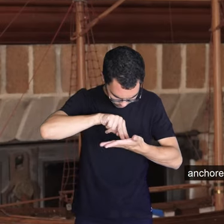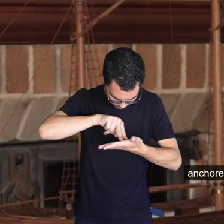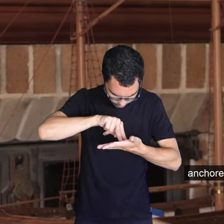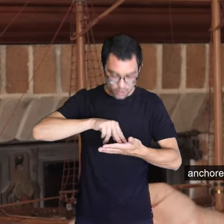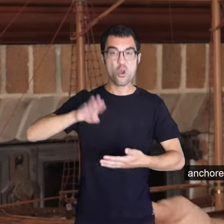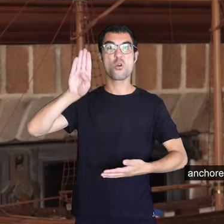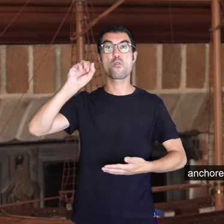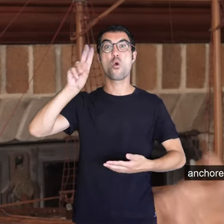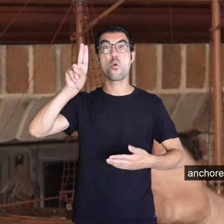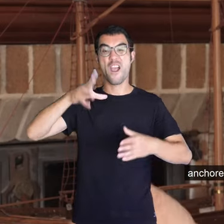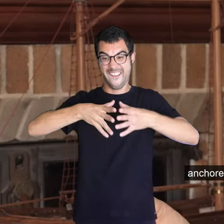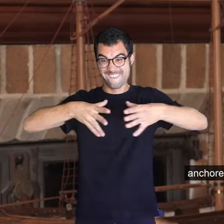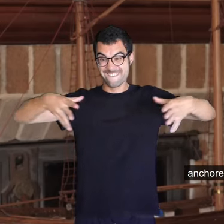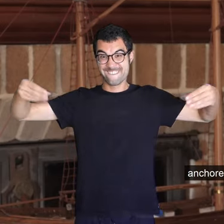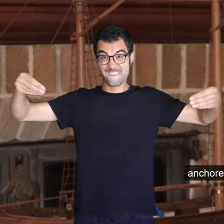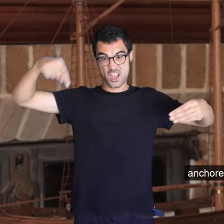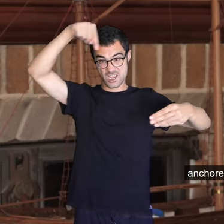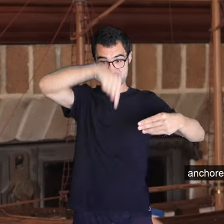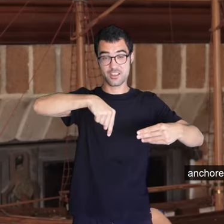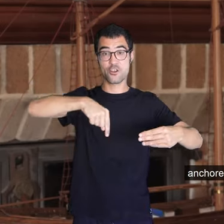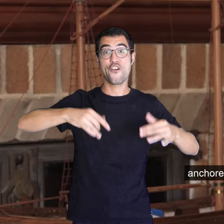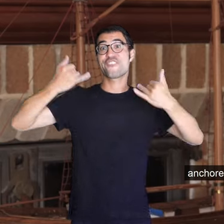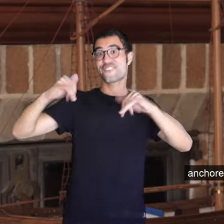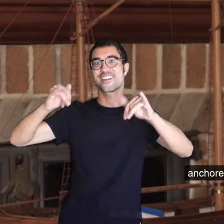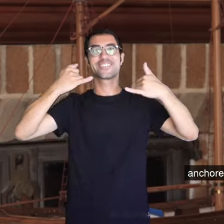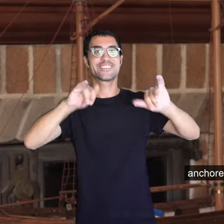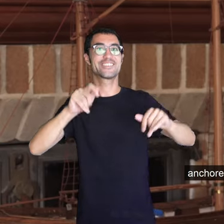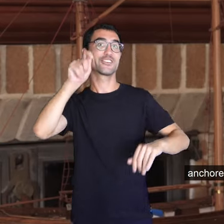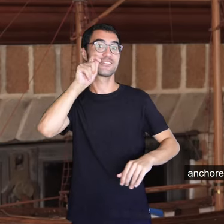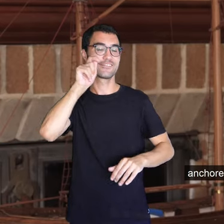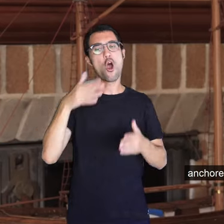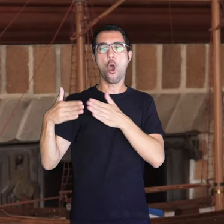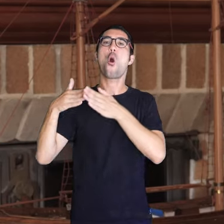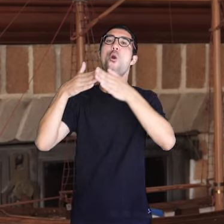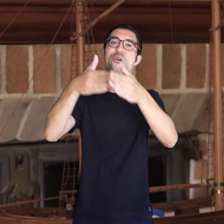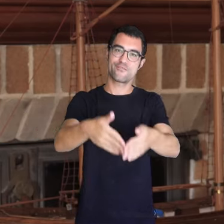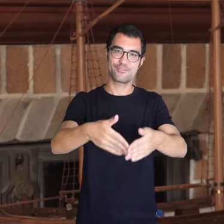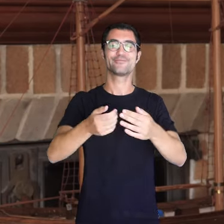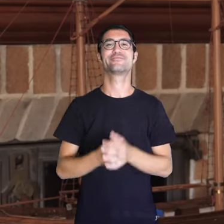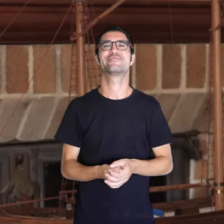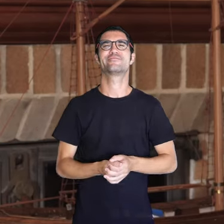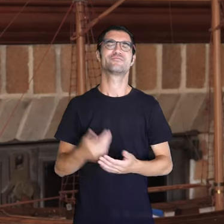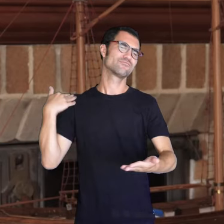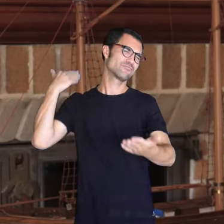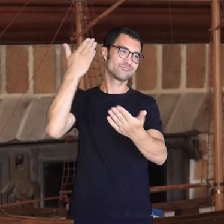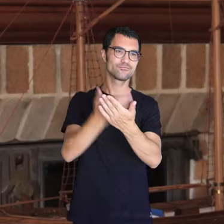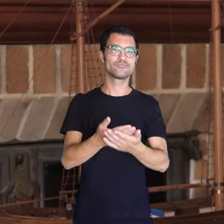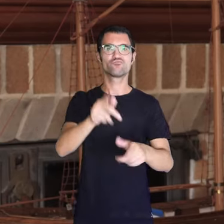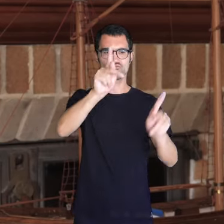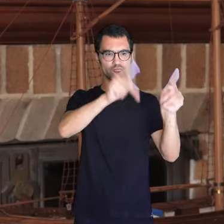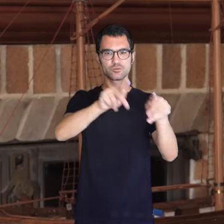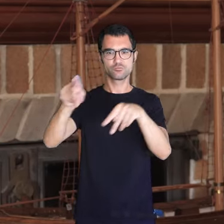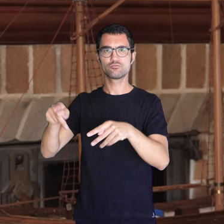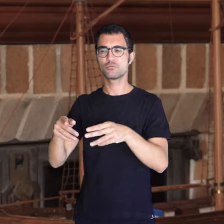fondejades dins la calobra, això, perquè era un dia d'una festa i molta gent anava per veure'l. I sempre hi ha hagut gent que